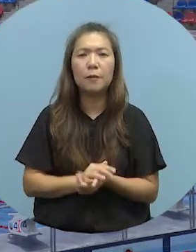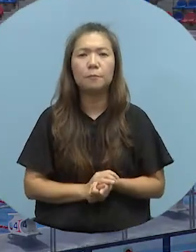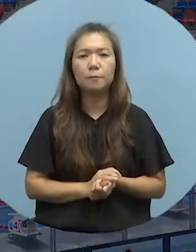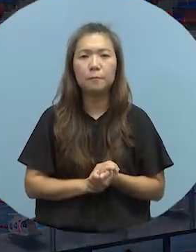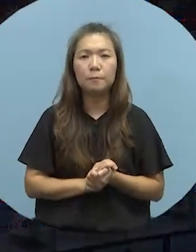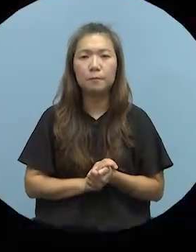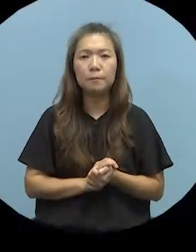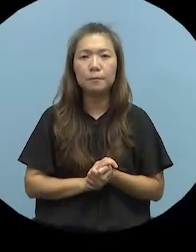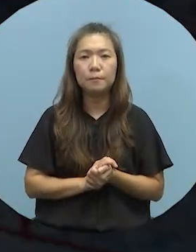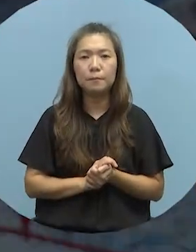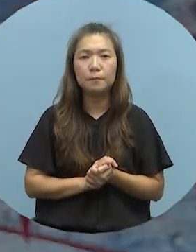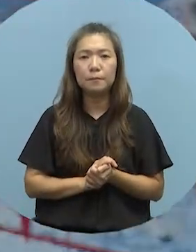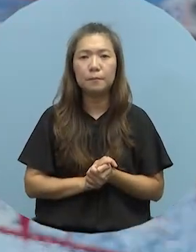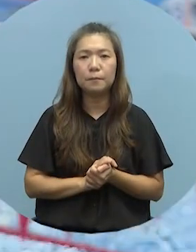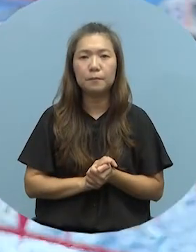樣。